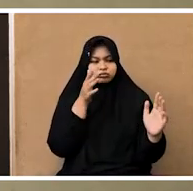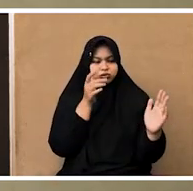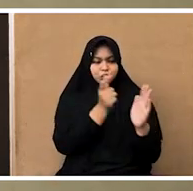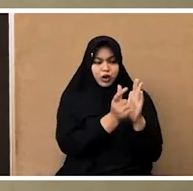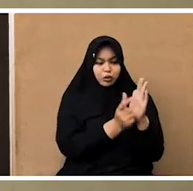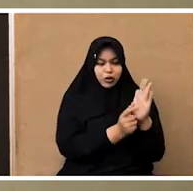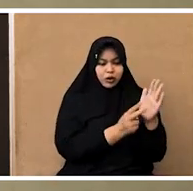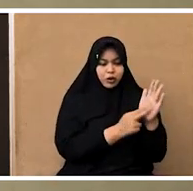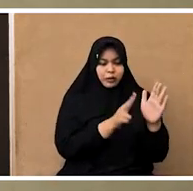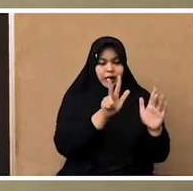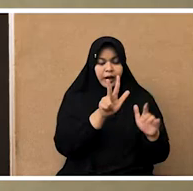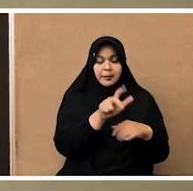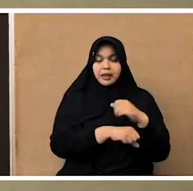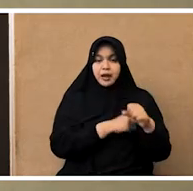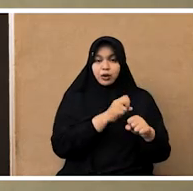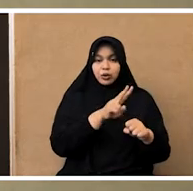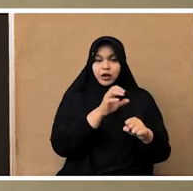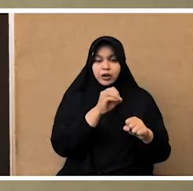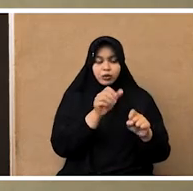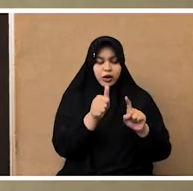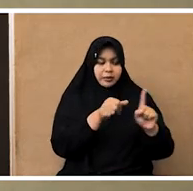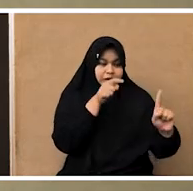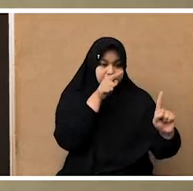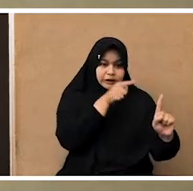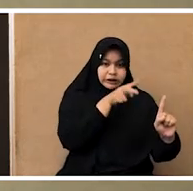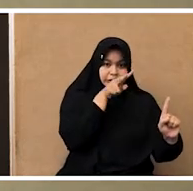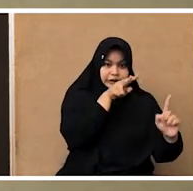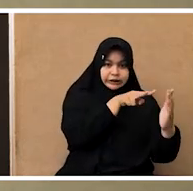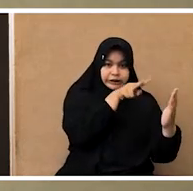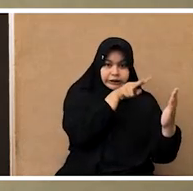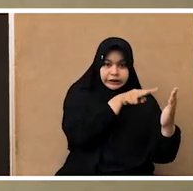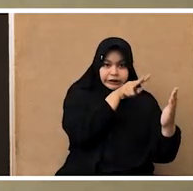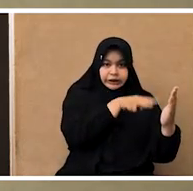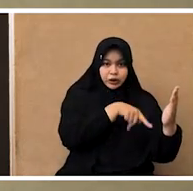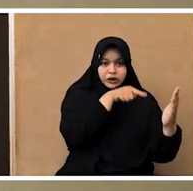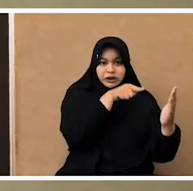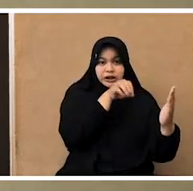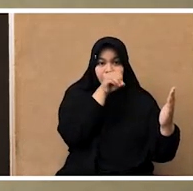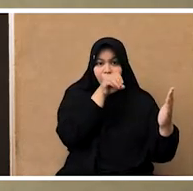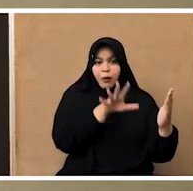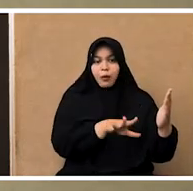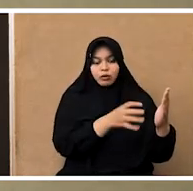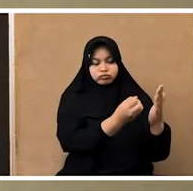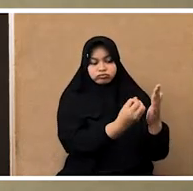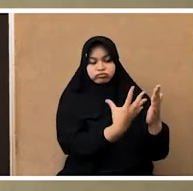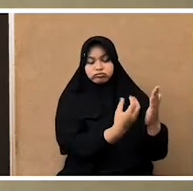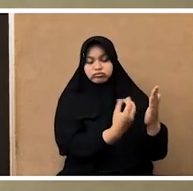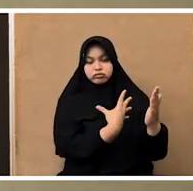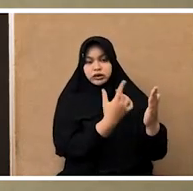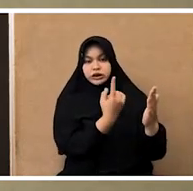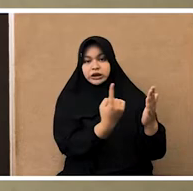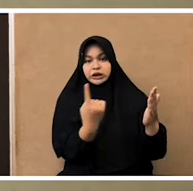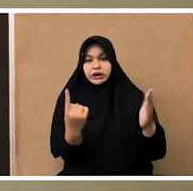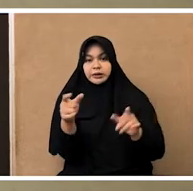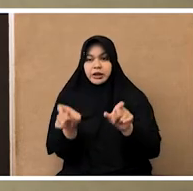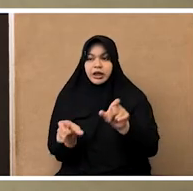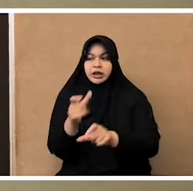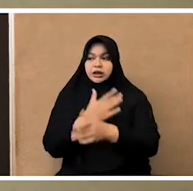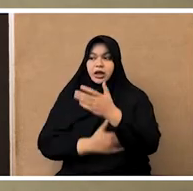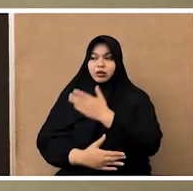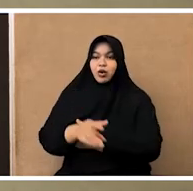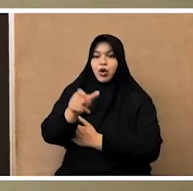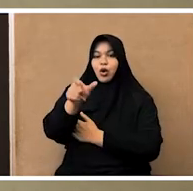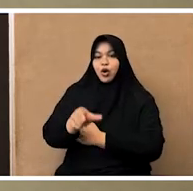tentang penyandang disabilitas di sana disebutkan bahwa setiap kawan-kawan setiap penyandang disabilitas itu adalah